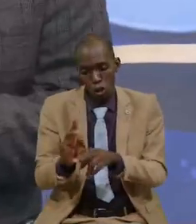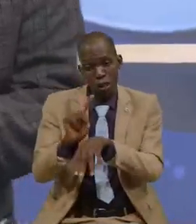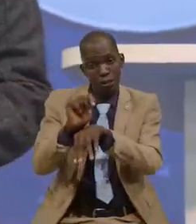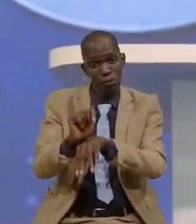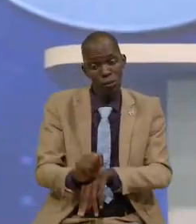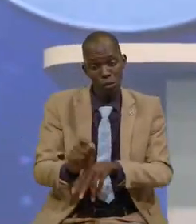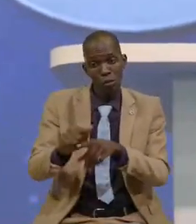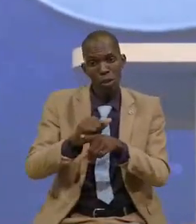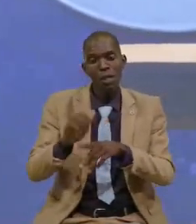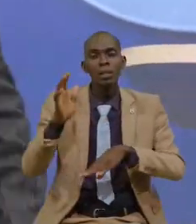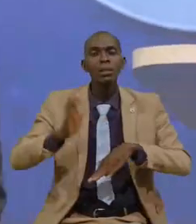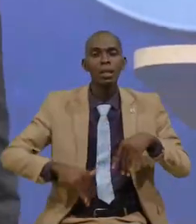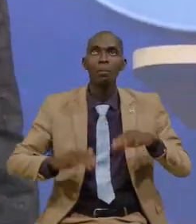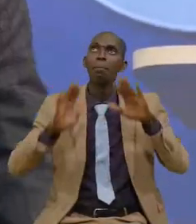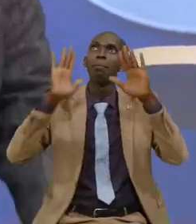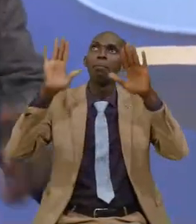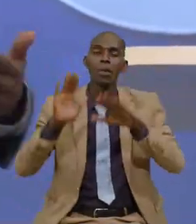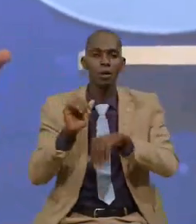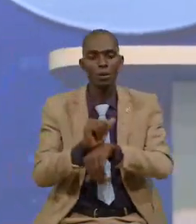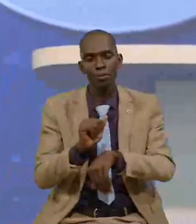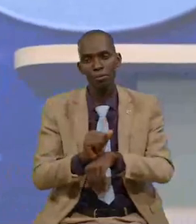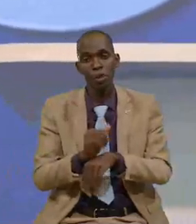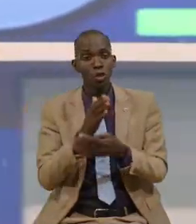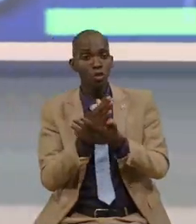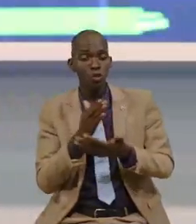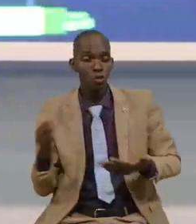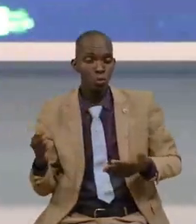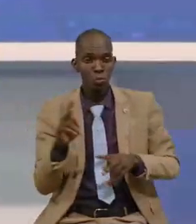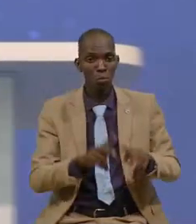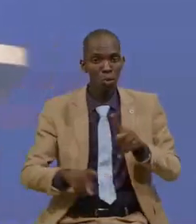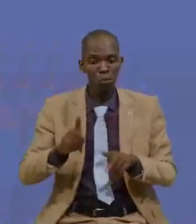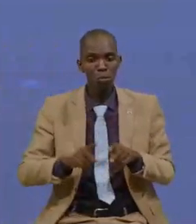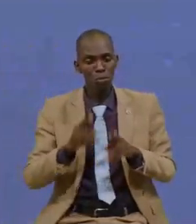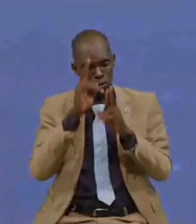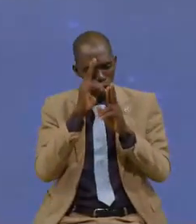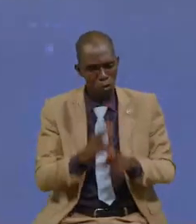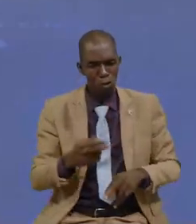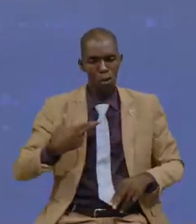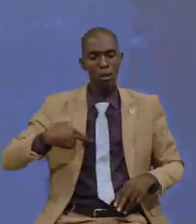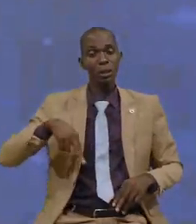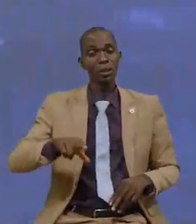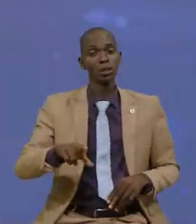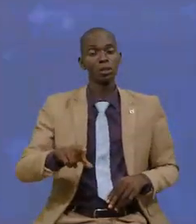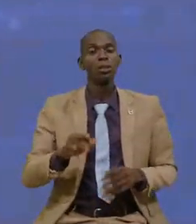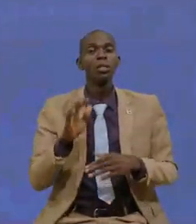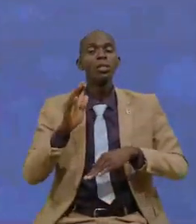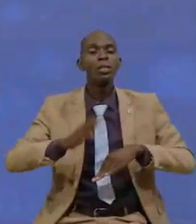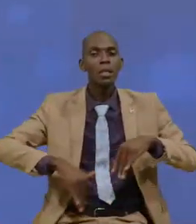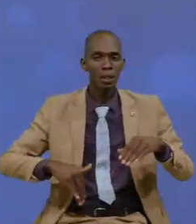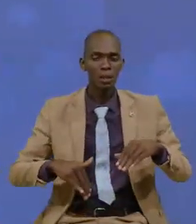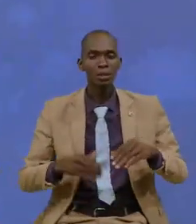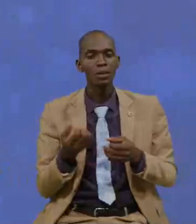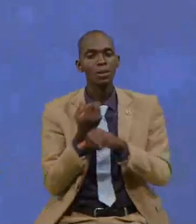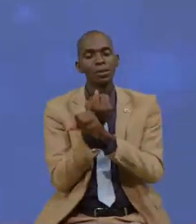tradition plus que les miracles. Il y a des gens qui honore la religion